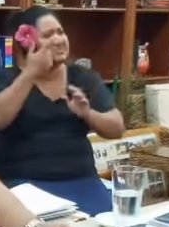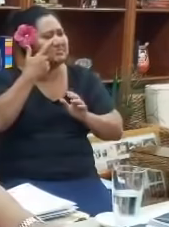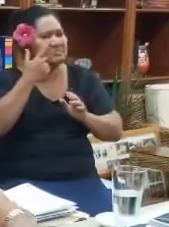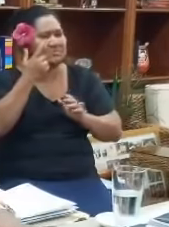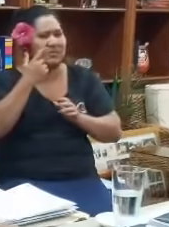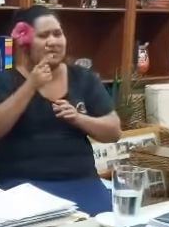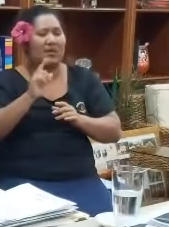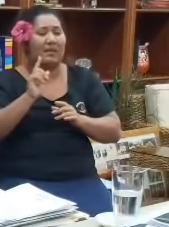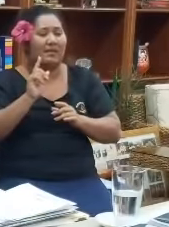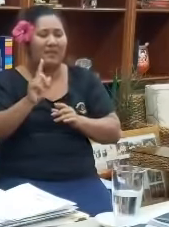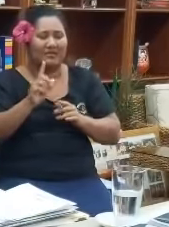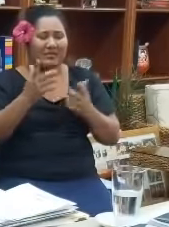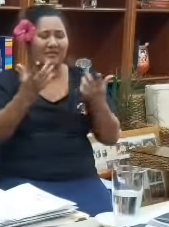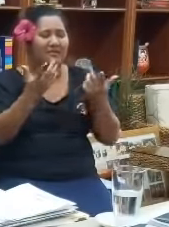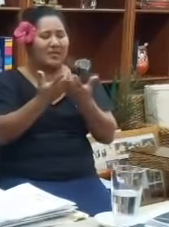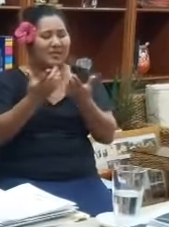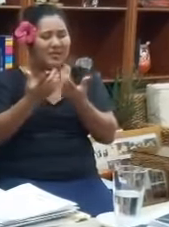Te la lambe